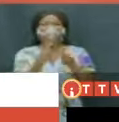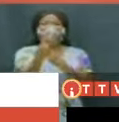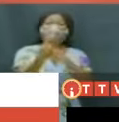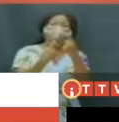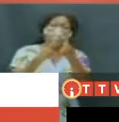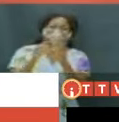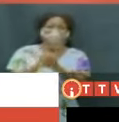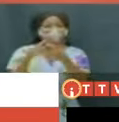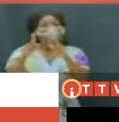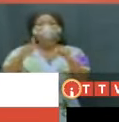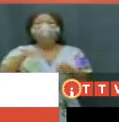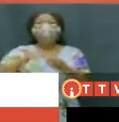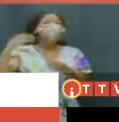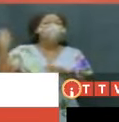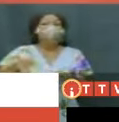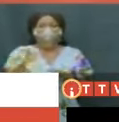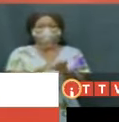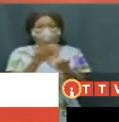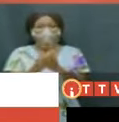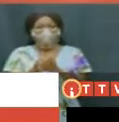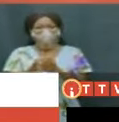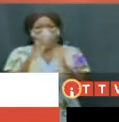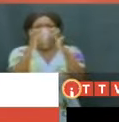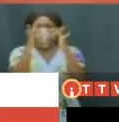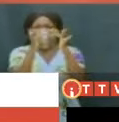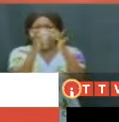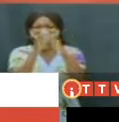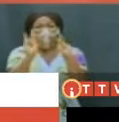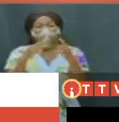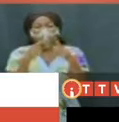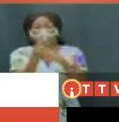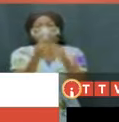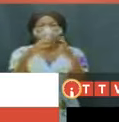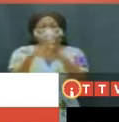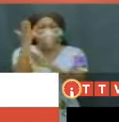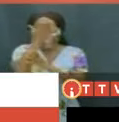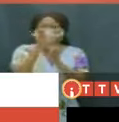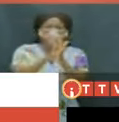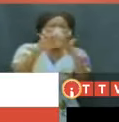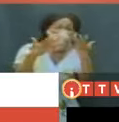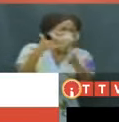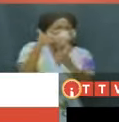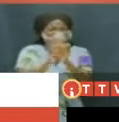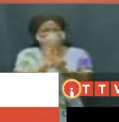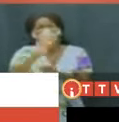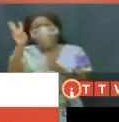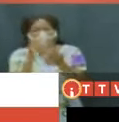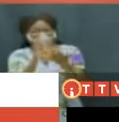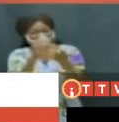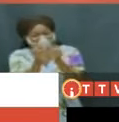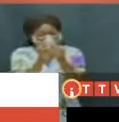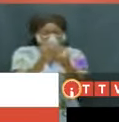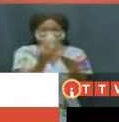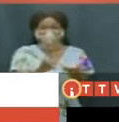kuti inaliyense atha kumakamba nawo nkhani zochitika mdziko, zimene ndi zabwino kwambiri. Ndipo ndi zabwino kuti anthu amakambirana, ena